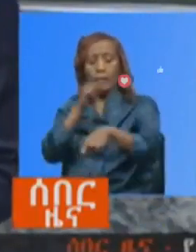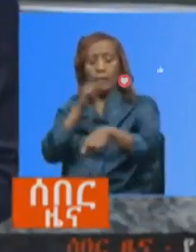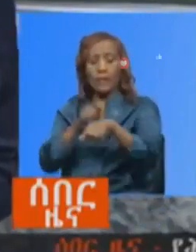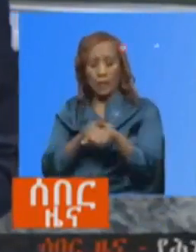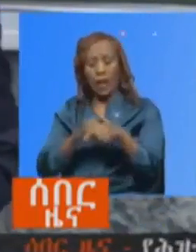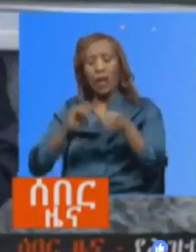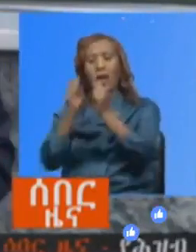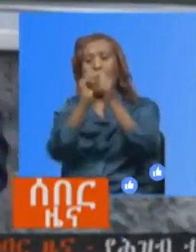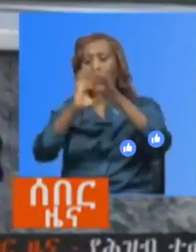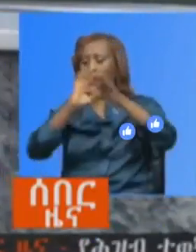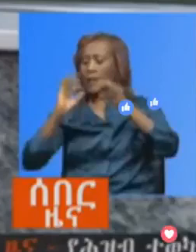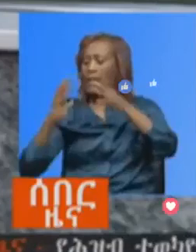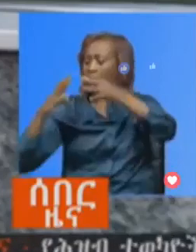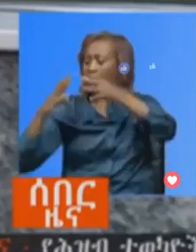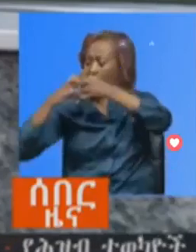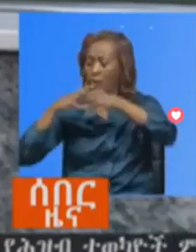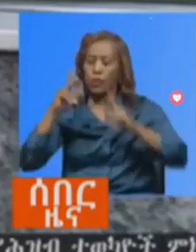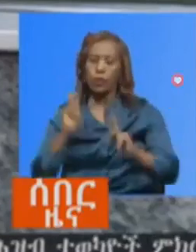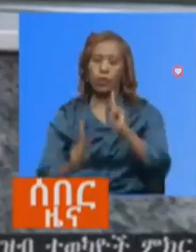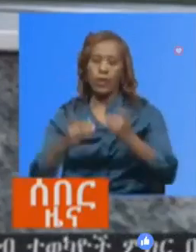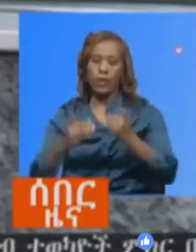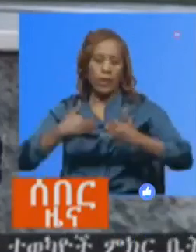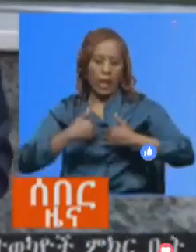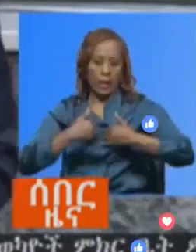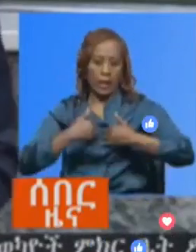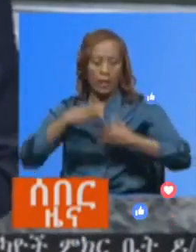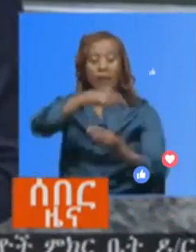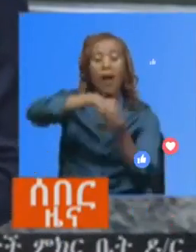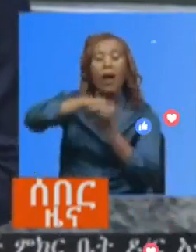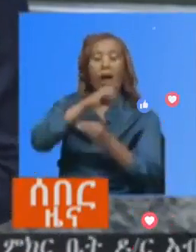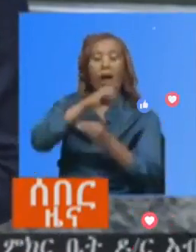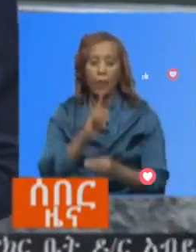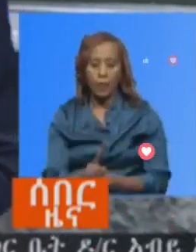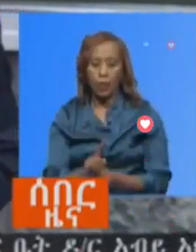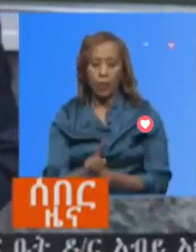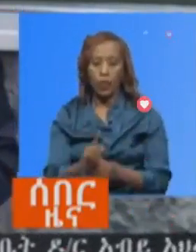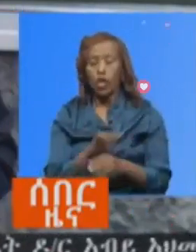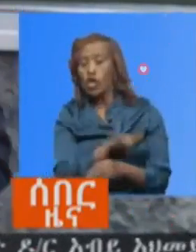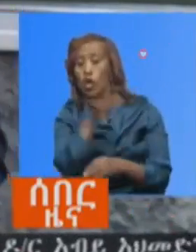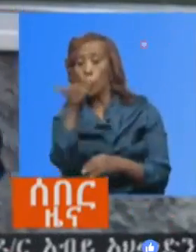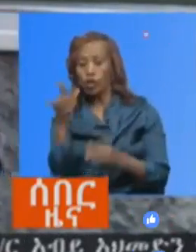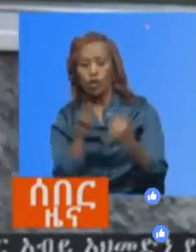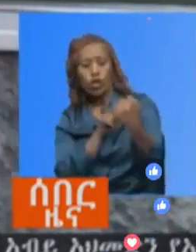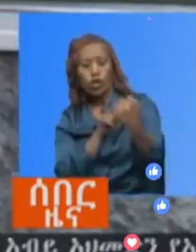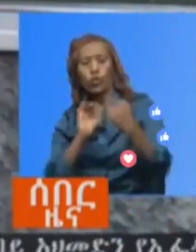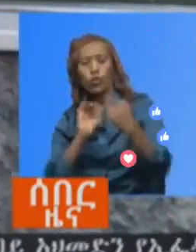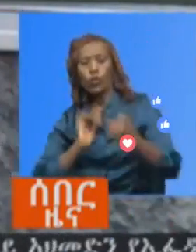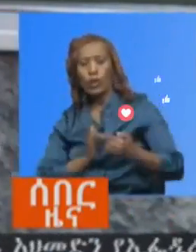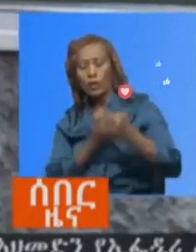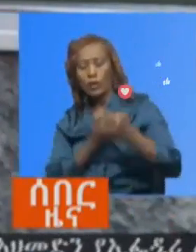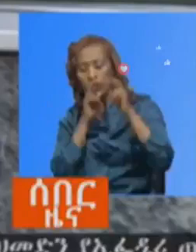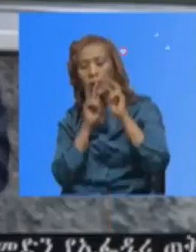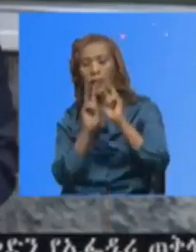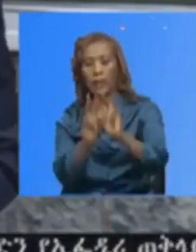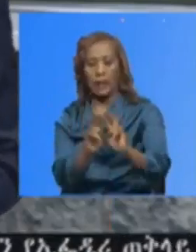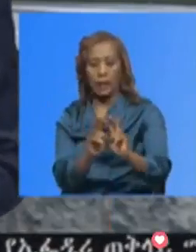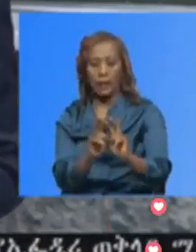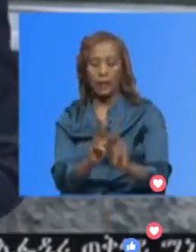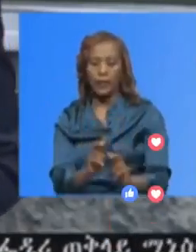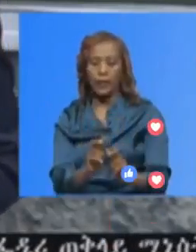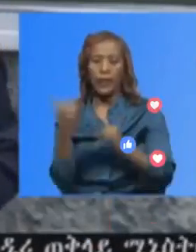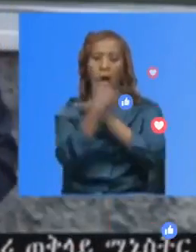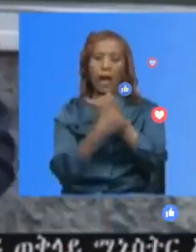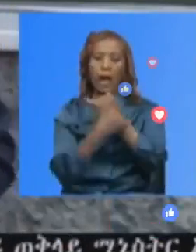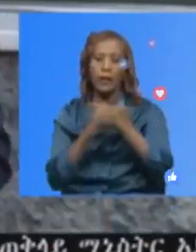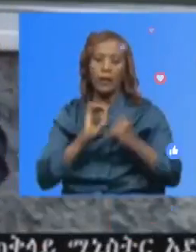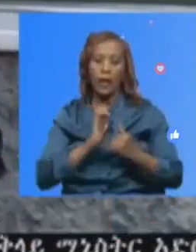ታሪክ የተሳሰርን ህዝቦች ያለንበት ከባቢ ነው። የውጭ ግንኙነታችን በተመለከተ